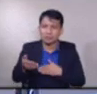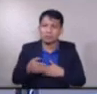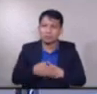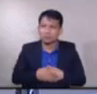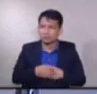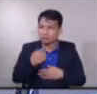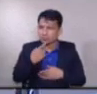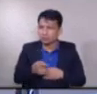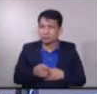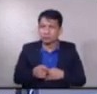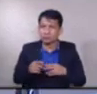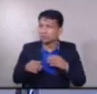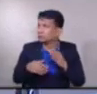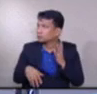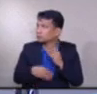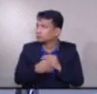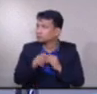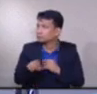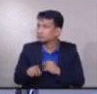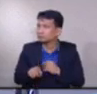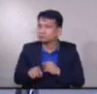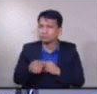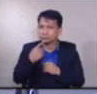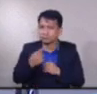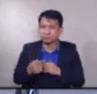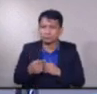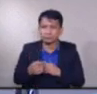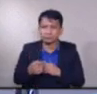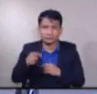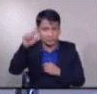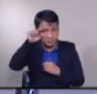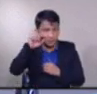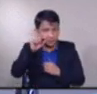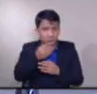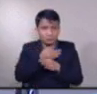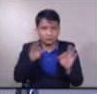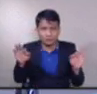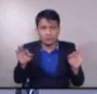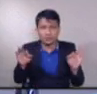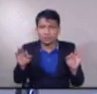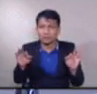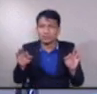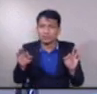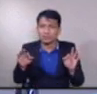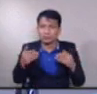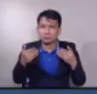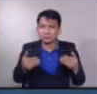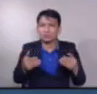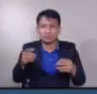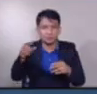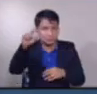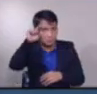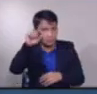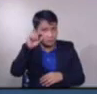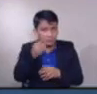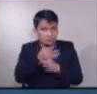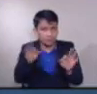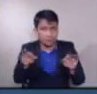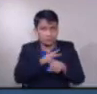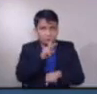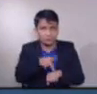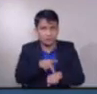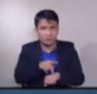Meron ka ditong tinatawag na, sabi mo, gender-free Philippines. You are pushing for a gender-free